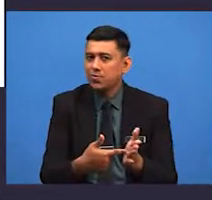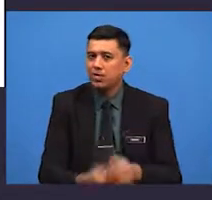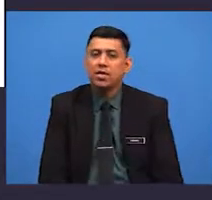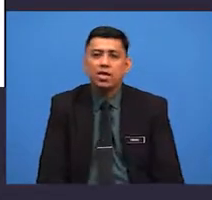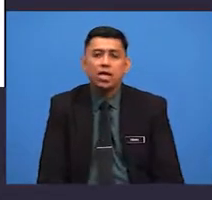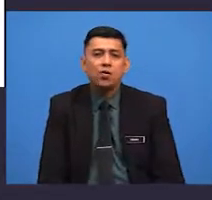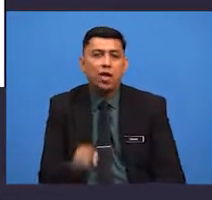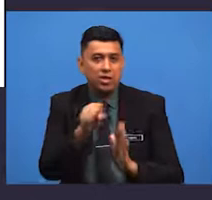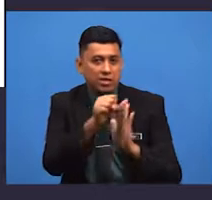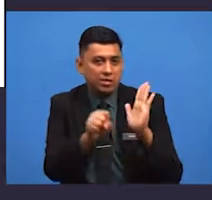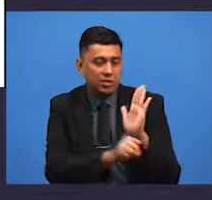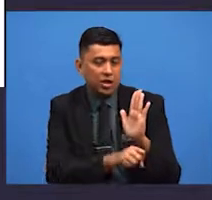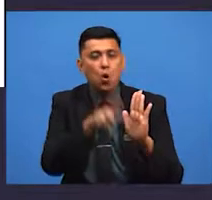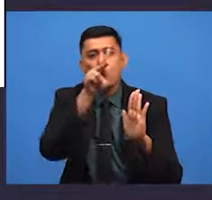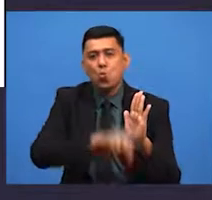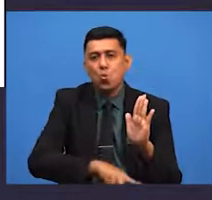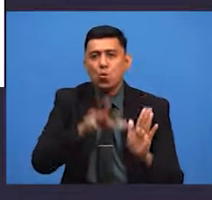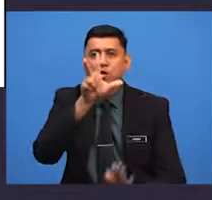suhu badan kurang daripada